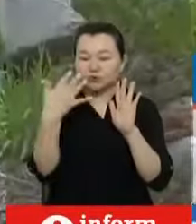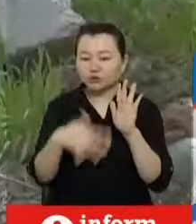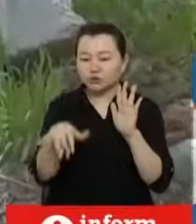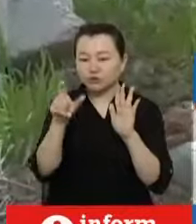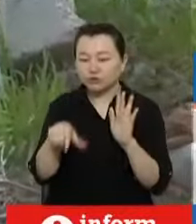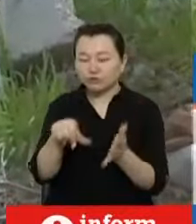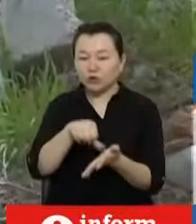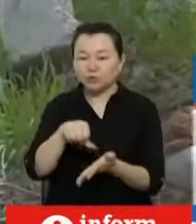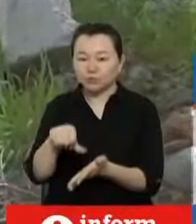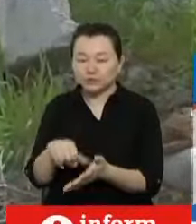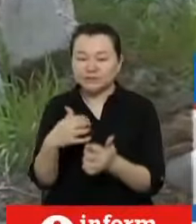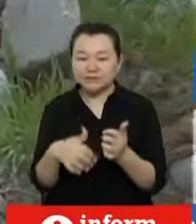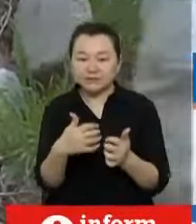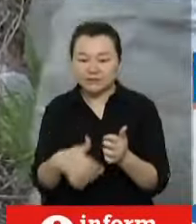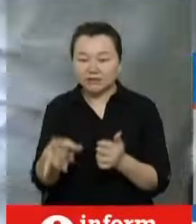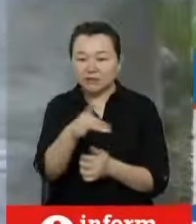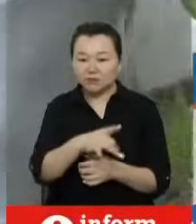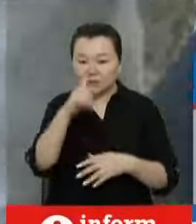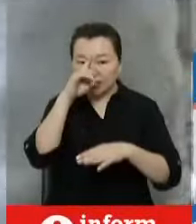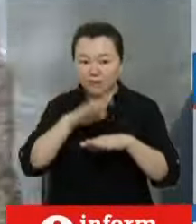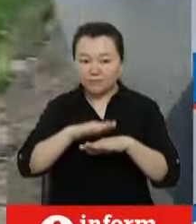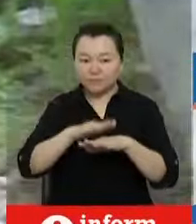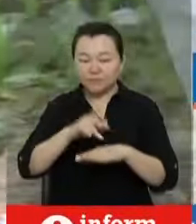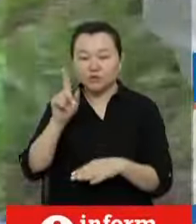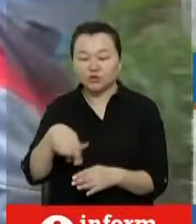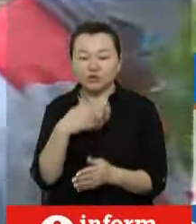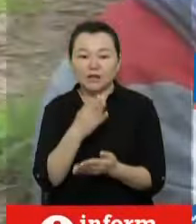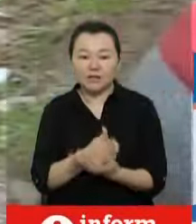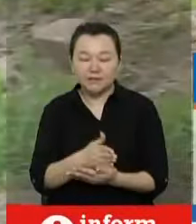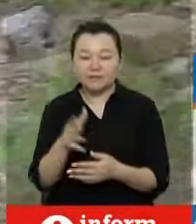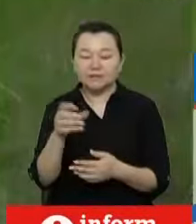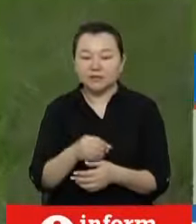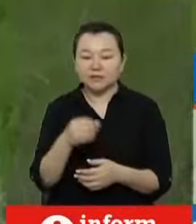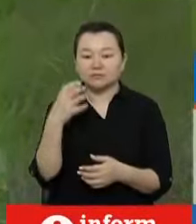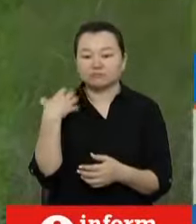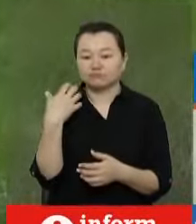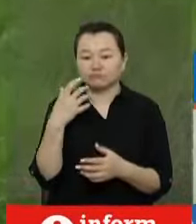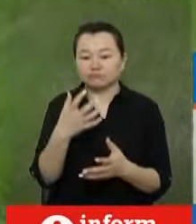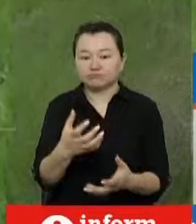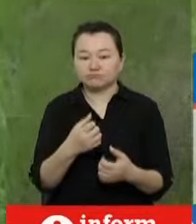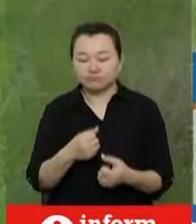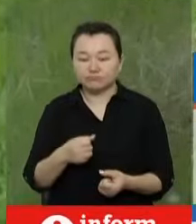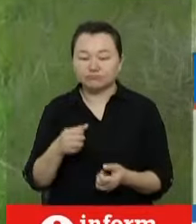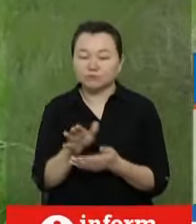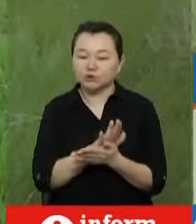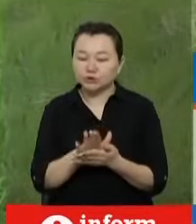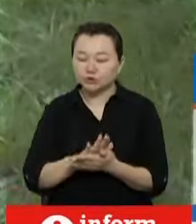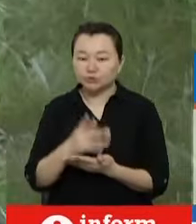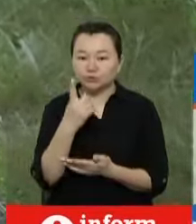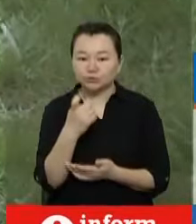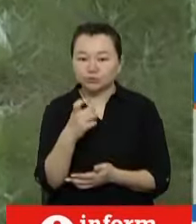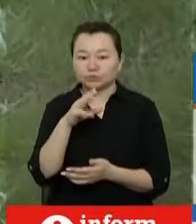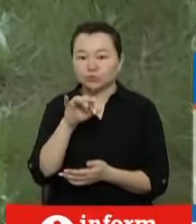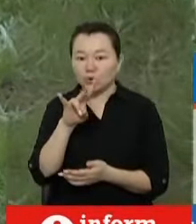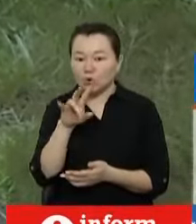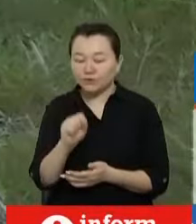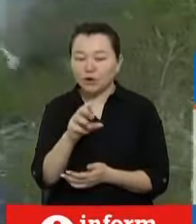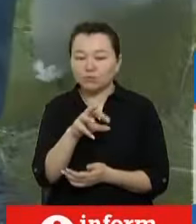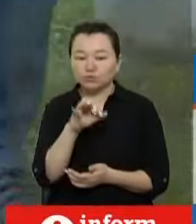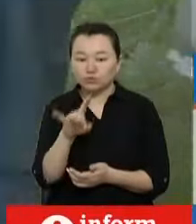Олардың арасында аудан әкімдері де бар. Екі қолға бір күрек алған шенеуніктер бірер күннің ішінде 100 тонна қоқыс тиелгенін